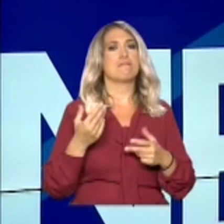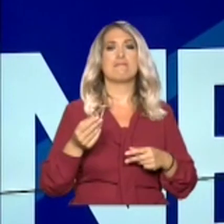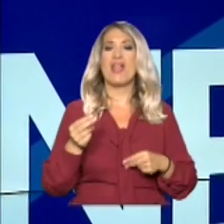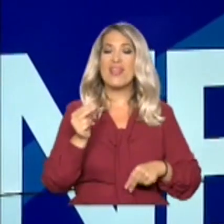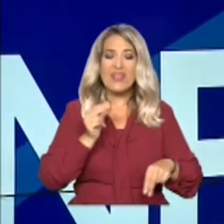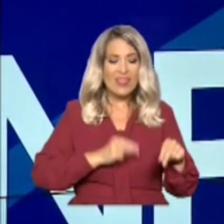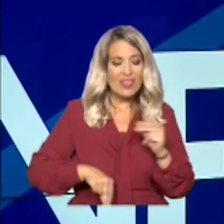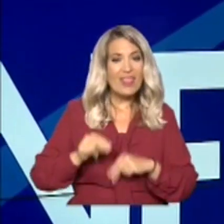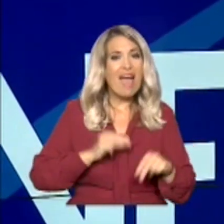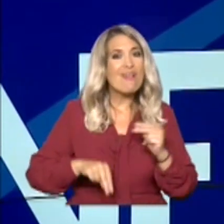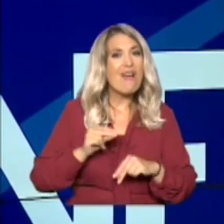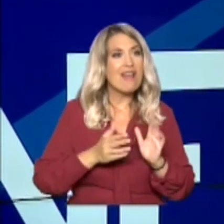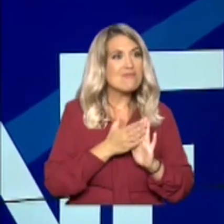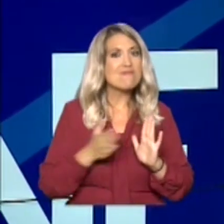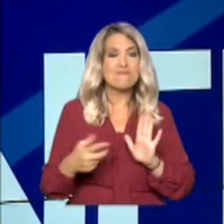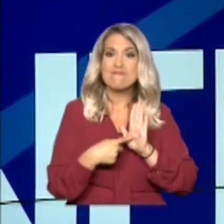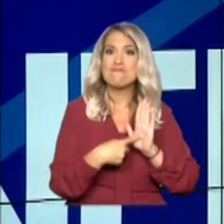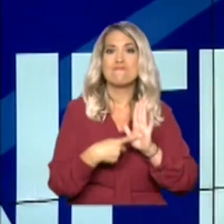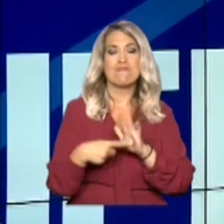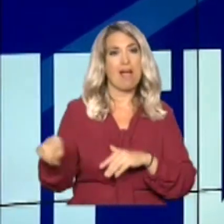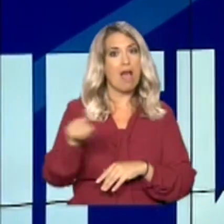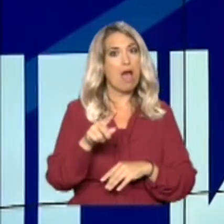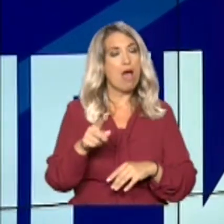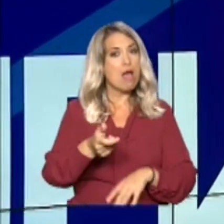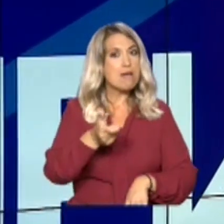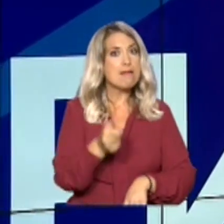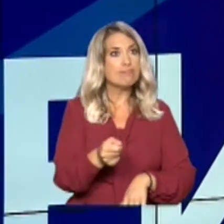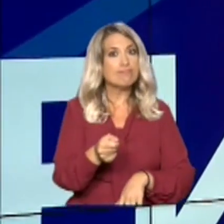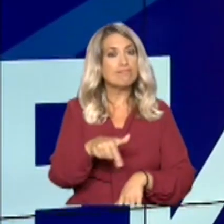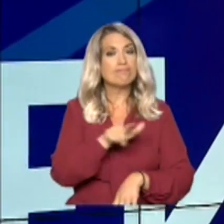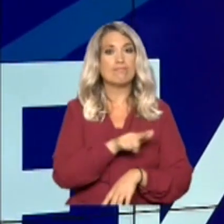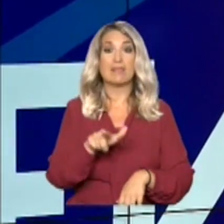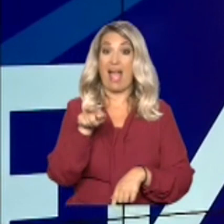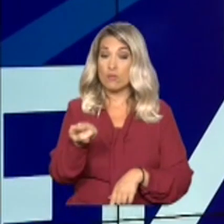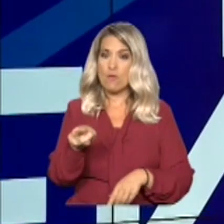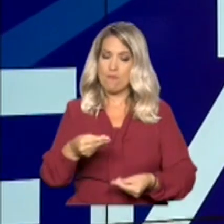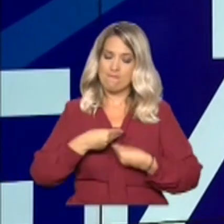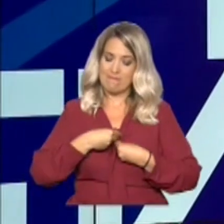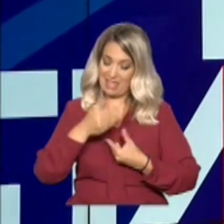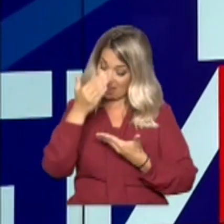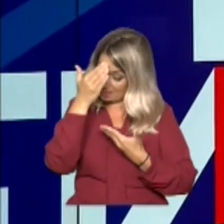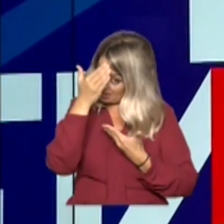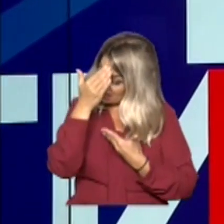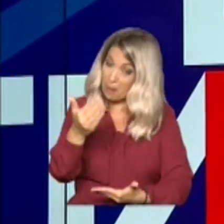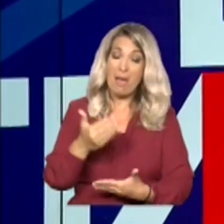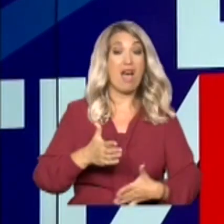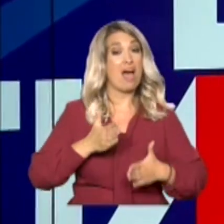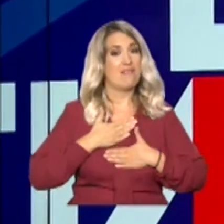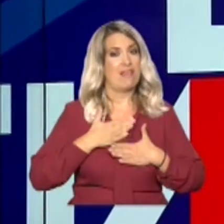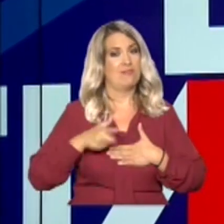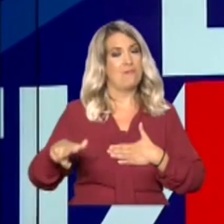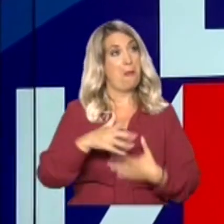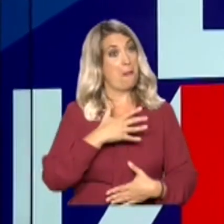εκλογικών διαδικασιών. Κορυφαίο. Μας εμπιστευτήκατε και είναι ο μεγαλύτερος τίτλος τιμής που φέρουμε. Και σας ευχαριστούμε από καρδιάς γι'